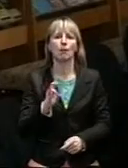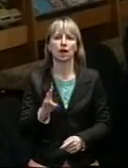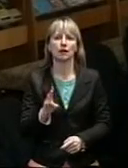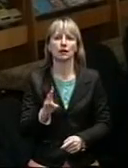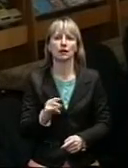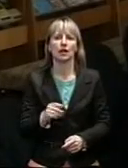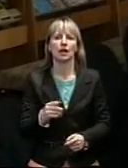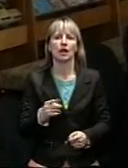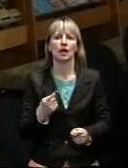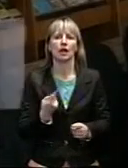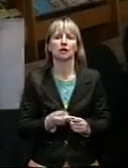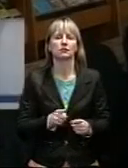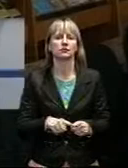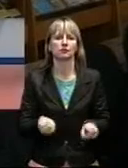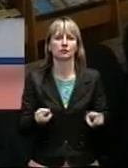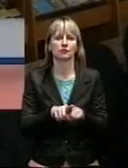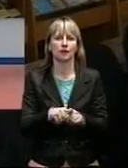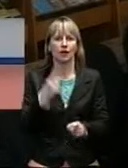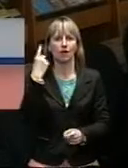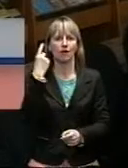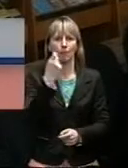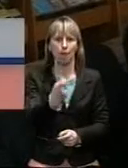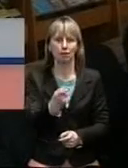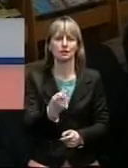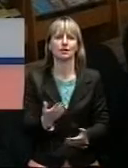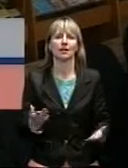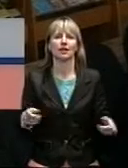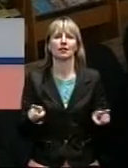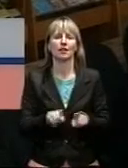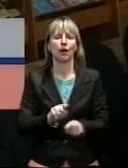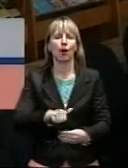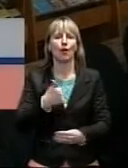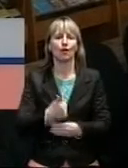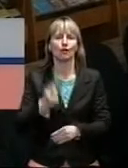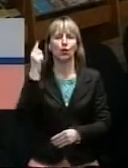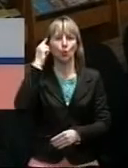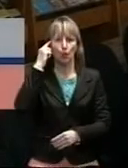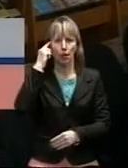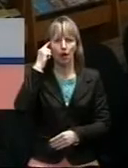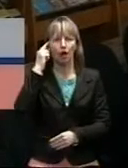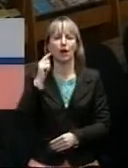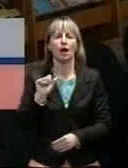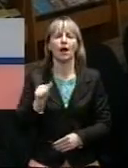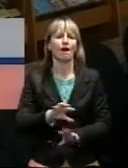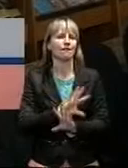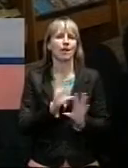є свій такий меседж, така головна думка. А